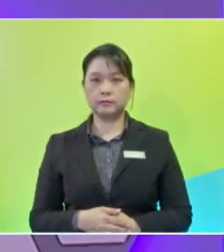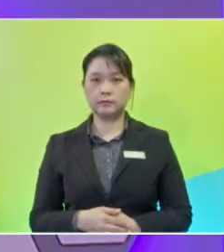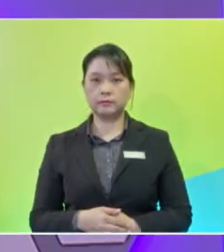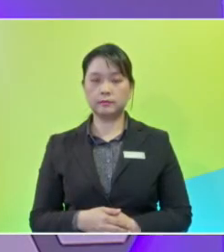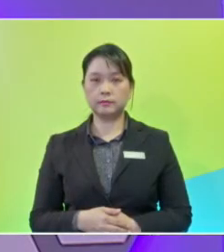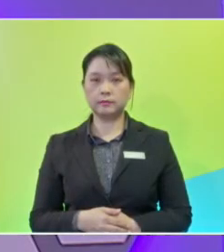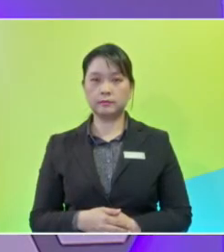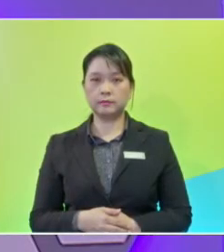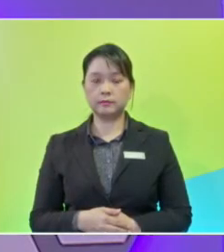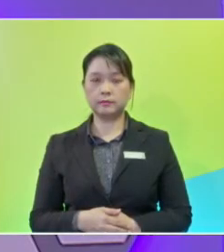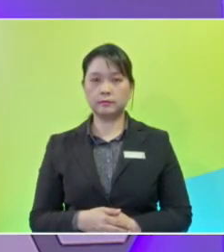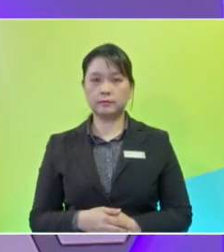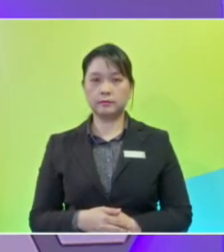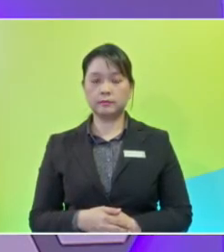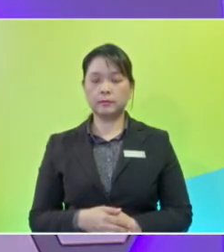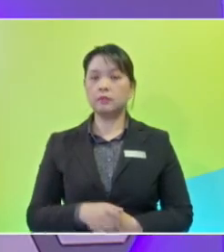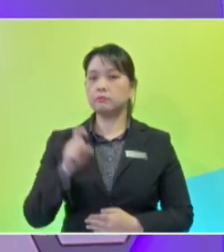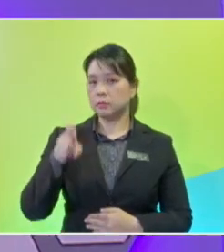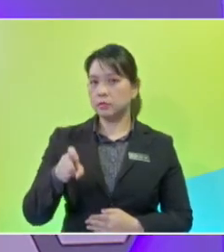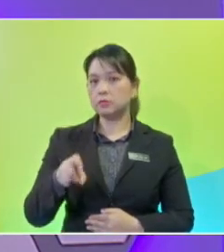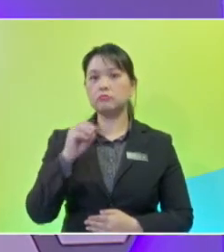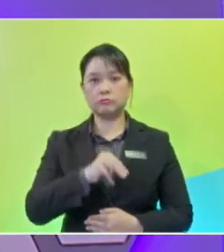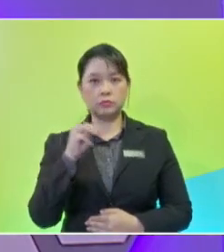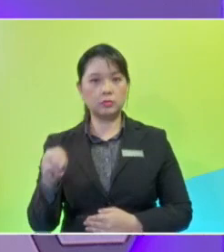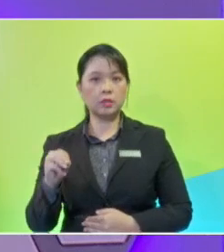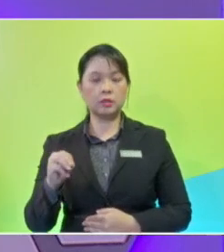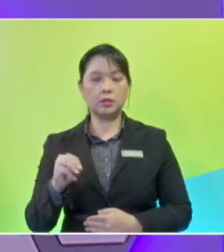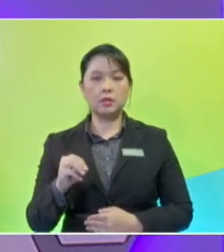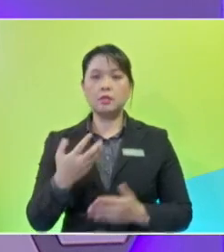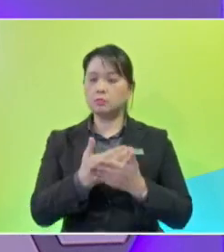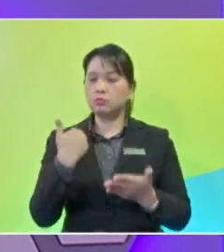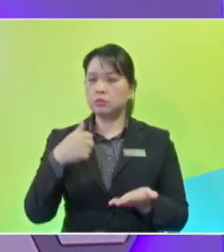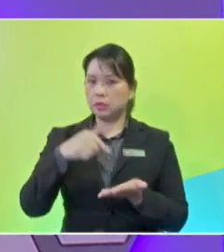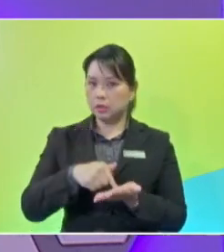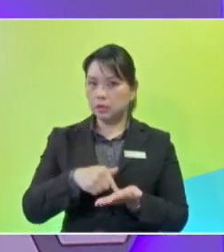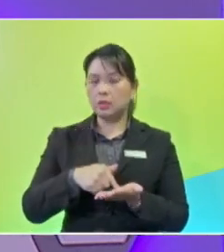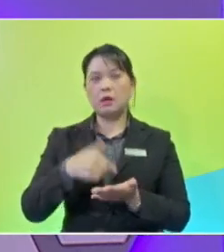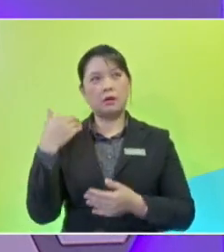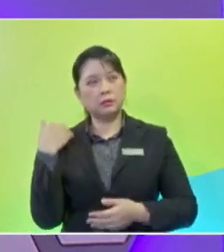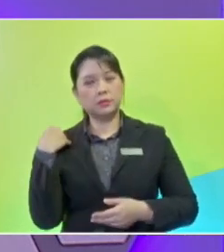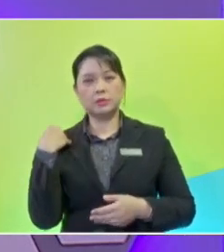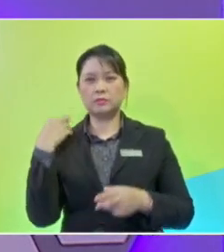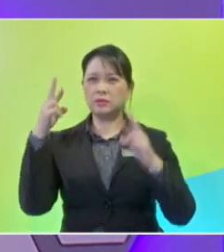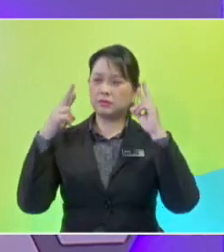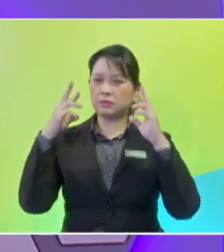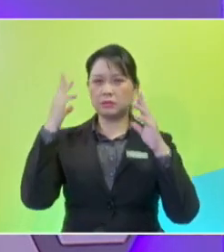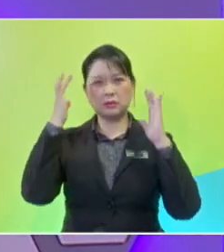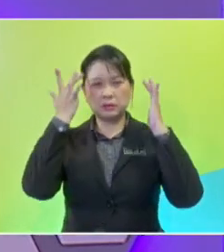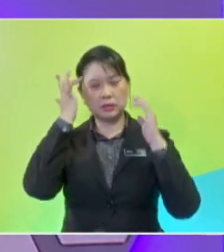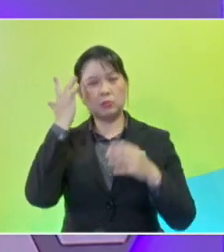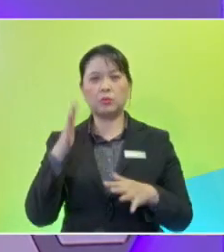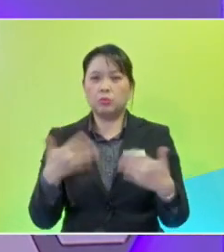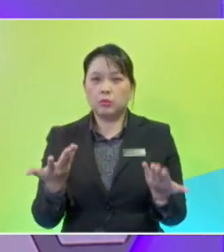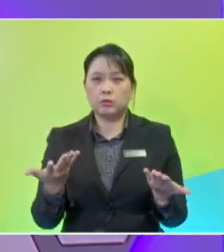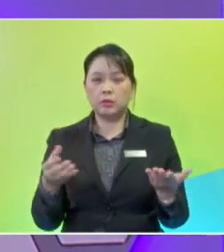Al zebra Saya pasti murid-murid Mungkin Kalau sebelum ini ada keliru bagaimana untuk selesaikan dan selepas